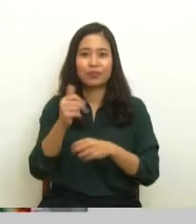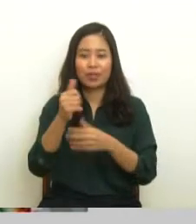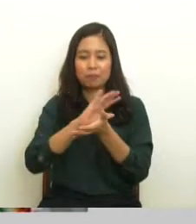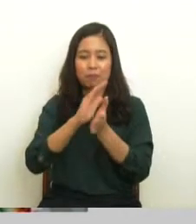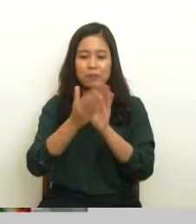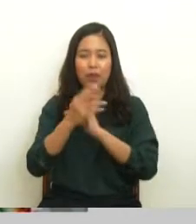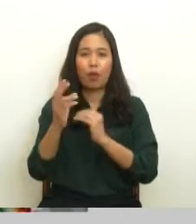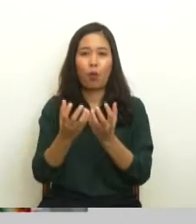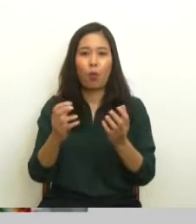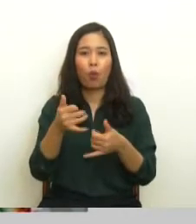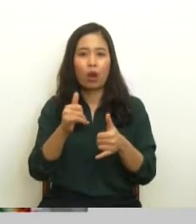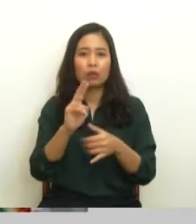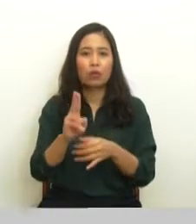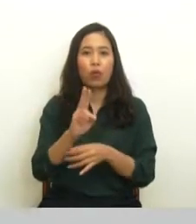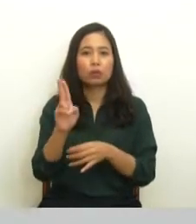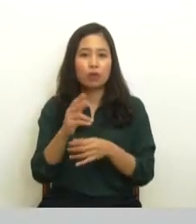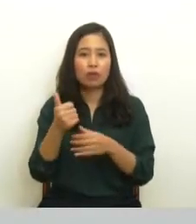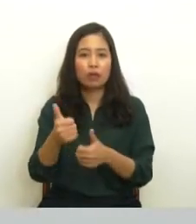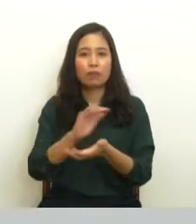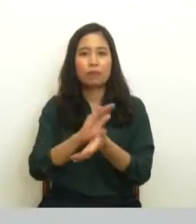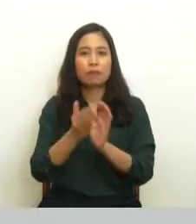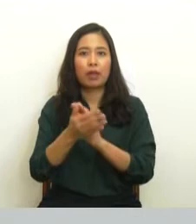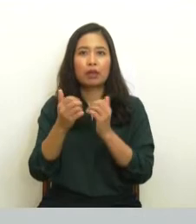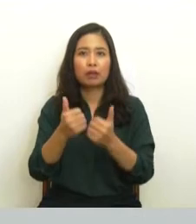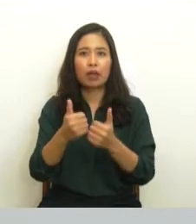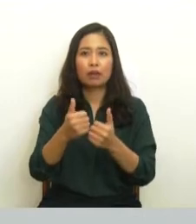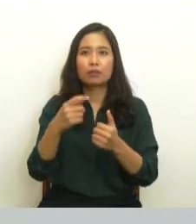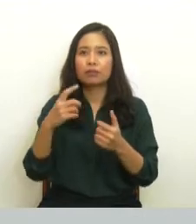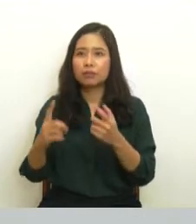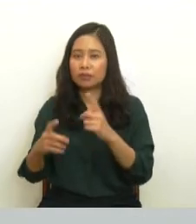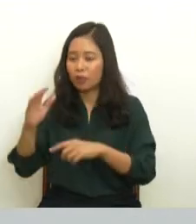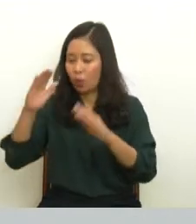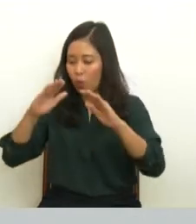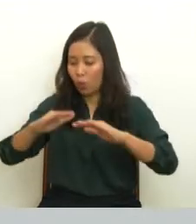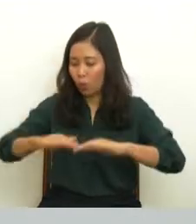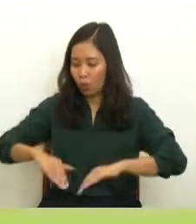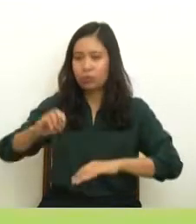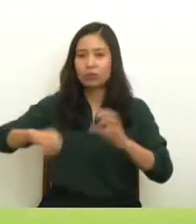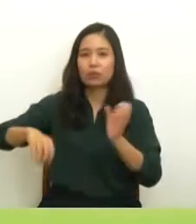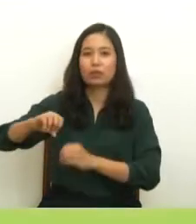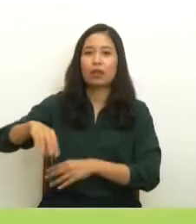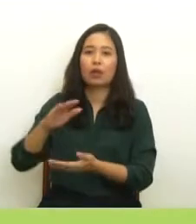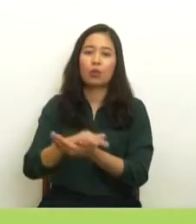เลนของใช้เป็ขยะที่แ้งร่างทำให้ได้ของเล่นเพิมและรดปริมาณขยะไปใโลเรีนและชุมชน